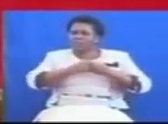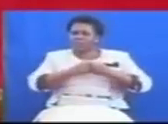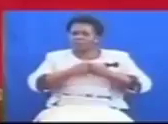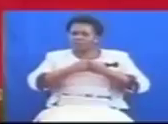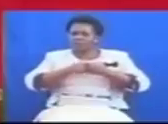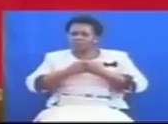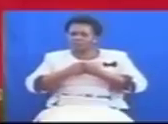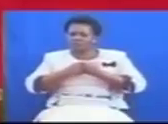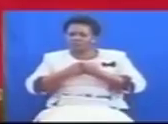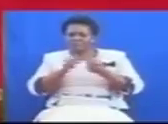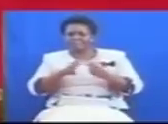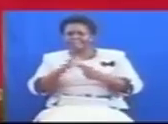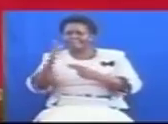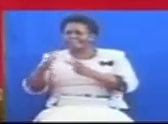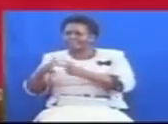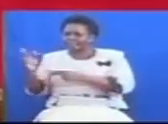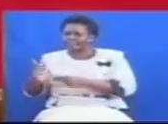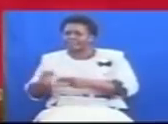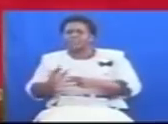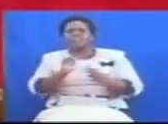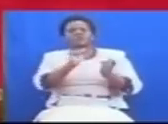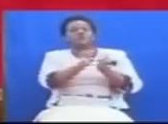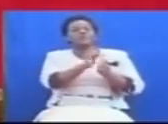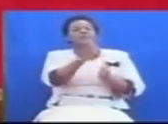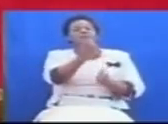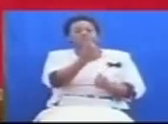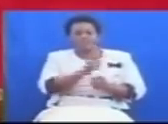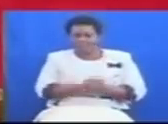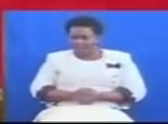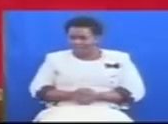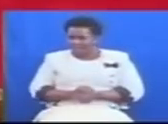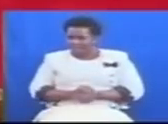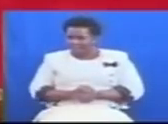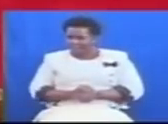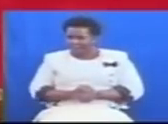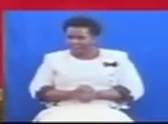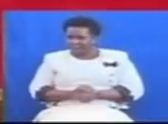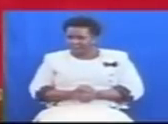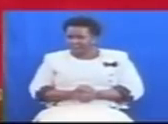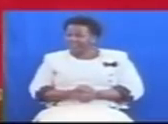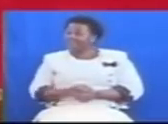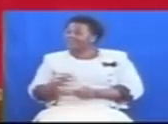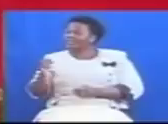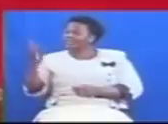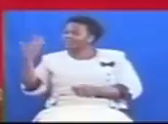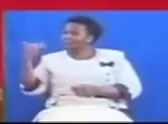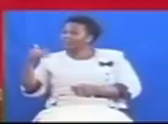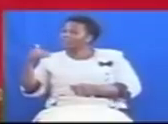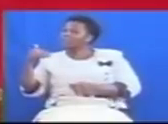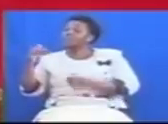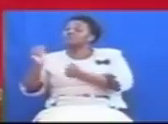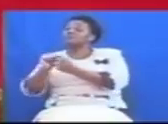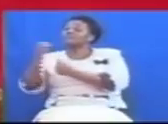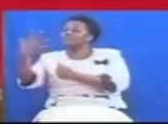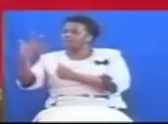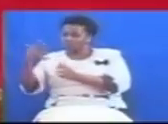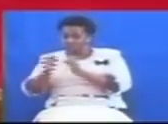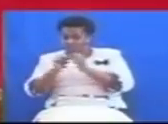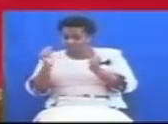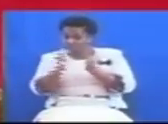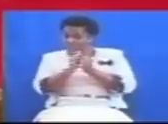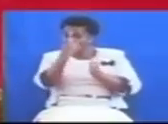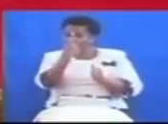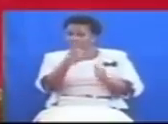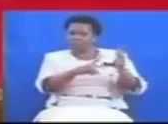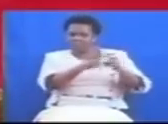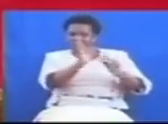ni 11 kati ya 15 zilizowasilishwa na kupatiwa ufumbuzi. Changamoto 4 zilizobaki zimeendelea